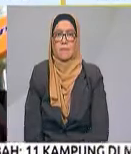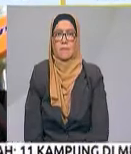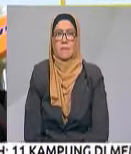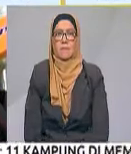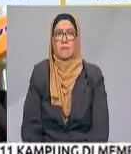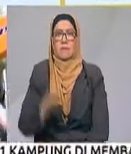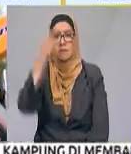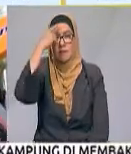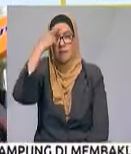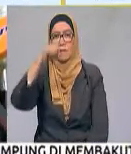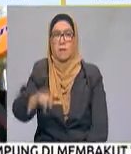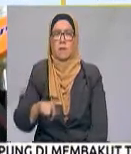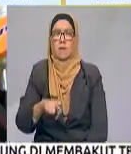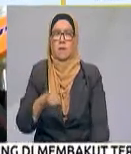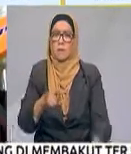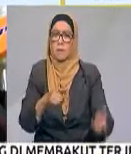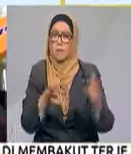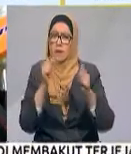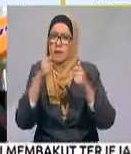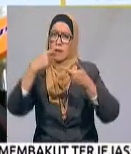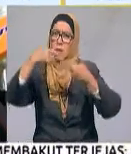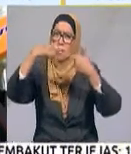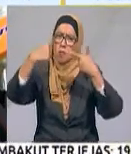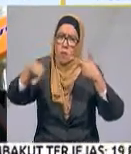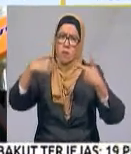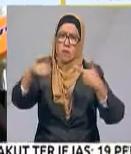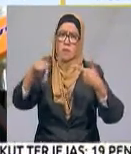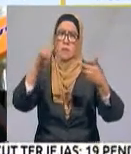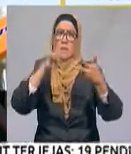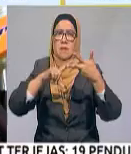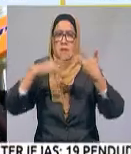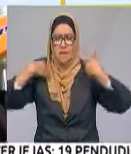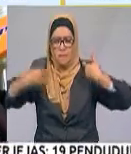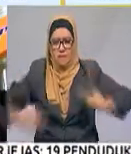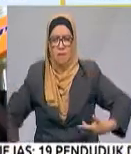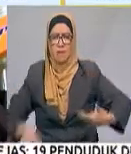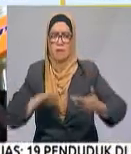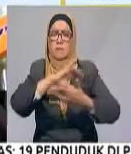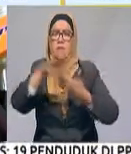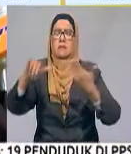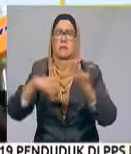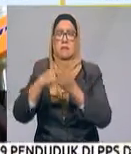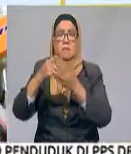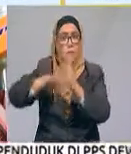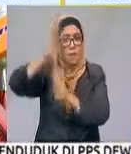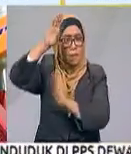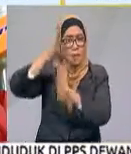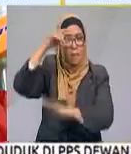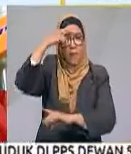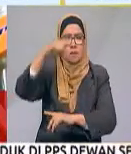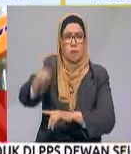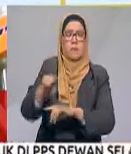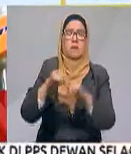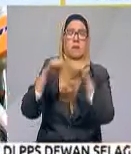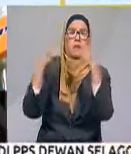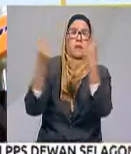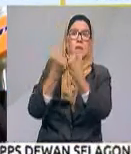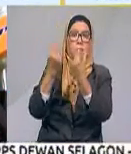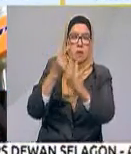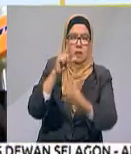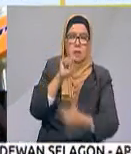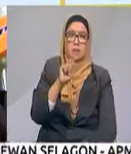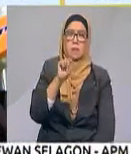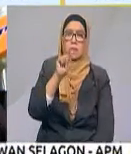Dari segi intensiti, dari segi kualiti, dari segi fizikal memang ada kelebihan daripada Tajikistan. Of